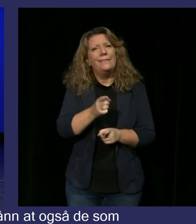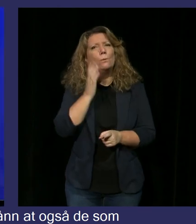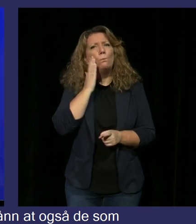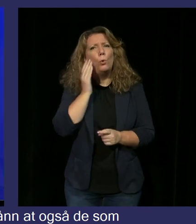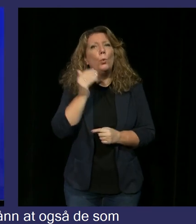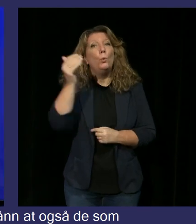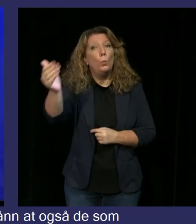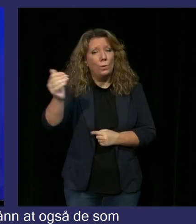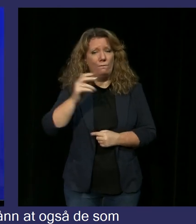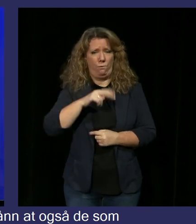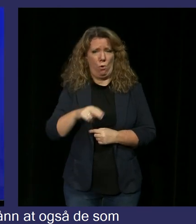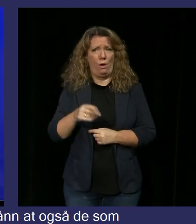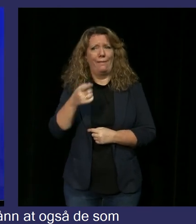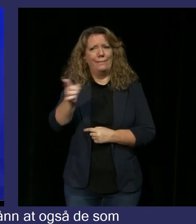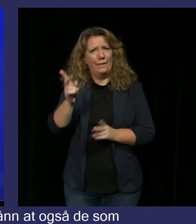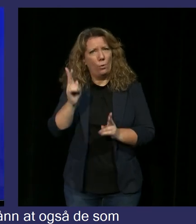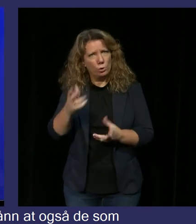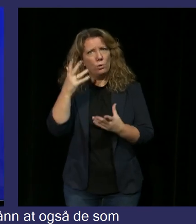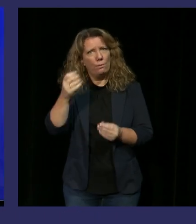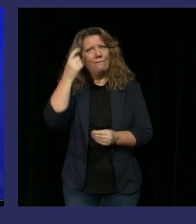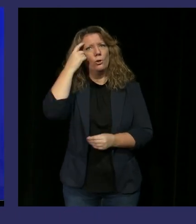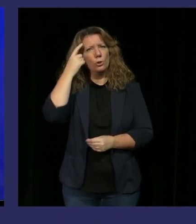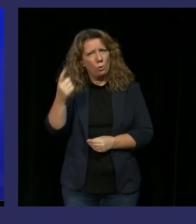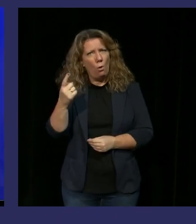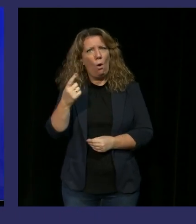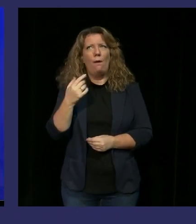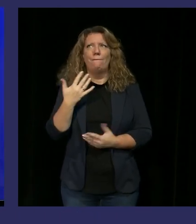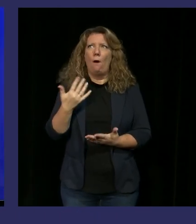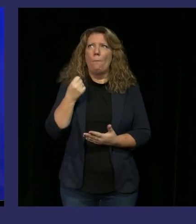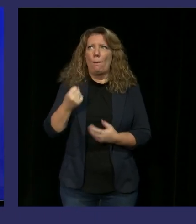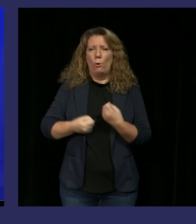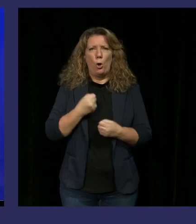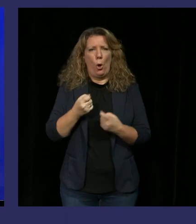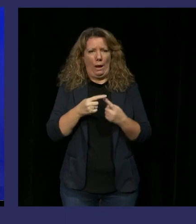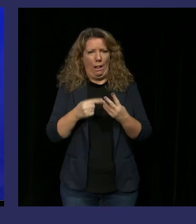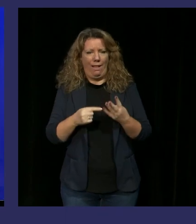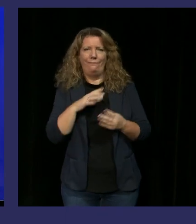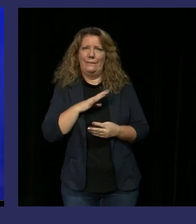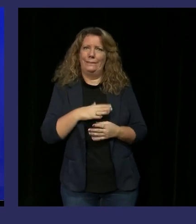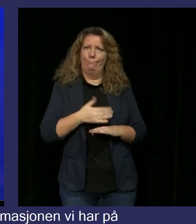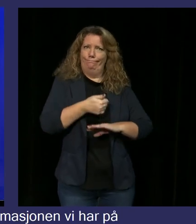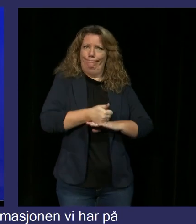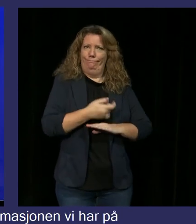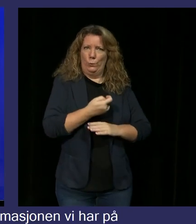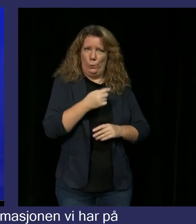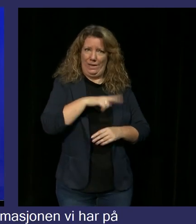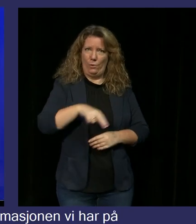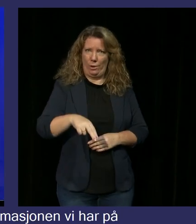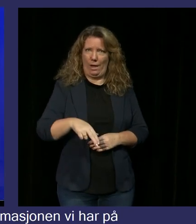skjønner hva som skal til for å gjøre noe i Norge da. Så der har vi faktisk fått en sånn